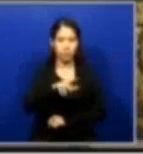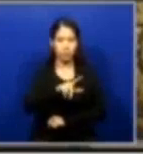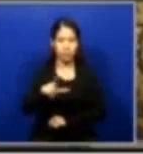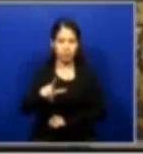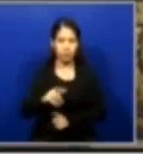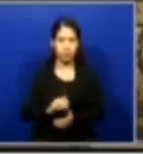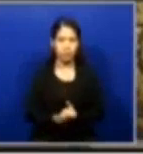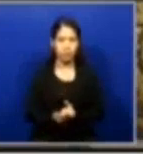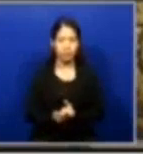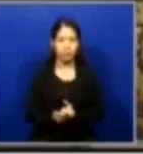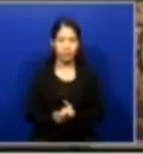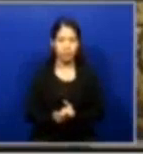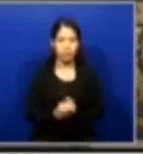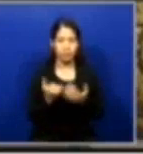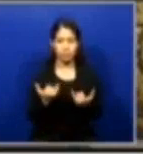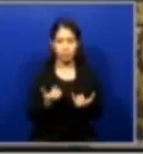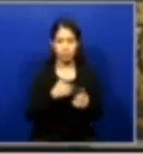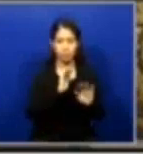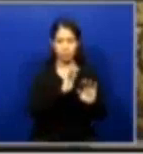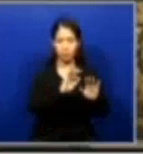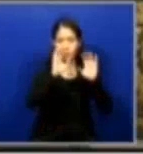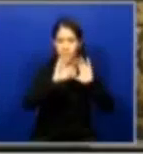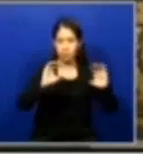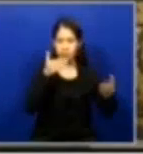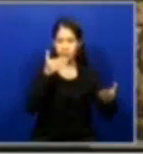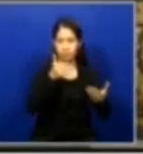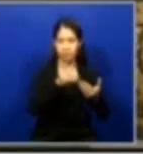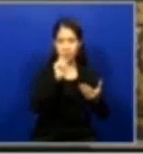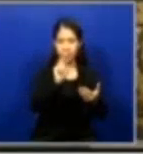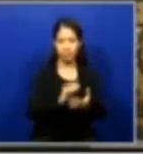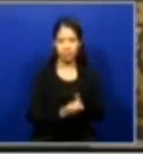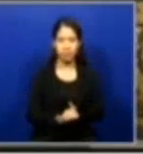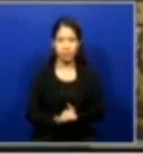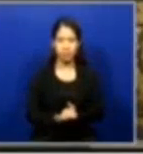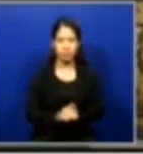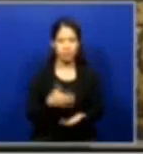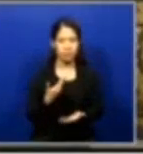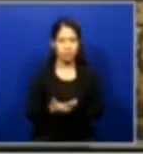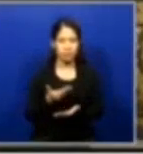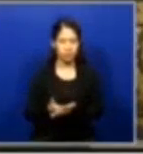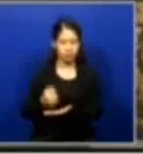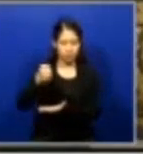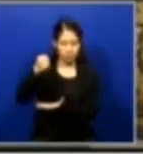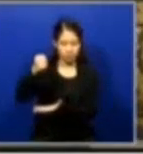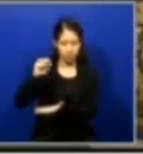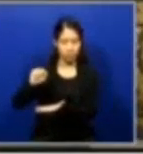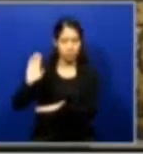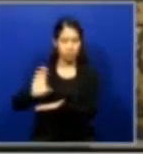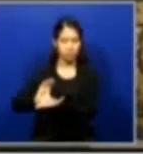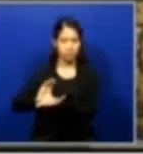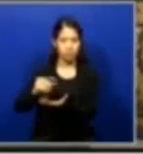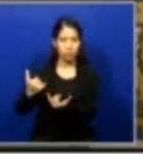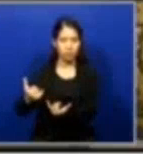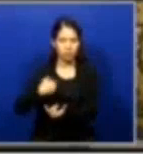ใน 45,000 ล้านผมขอฝากไปยังรัฐบาลว่าในงบประมาณเนี้ยผ